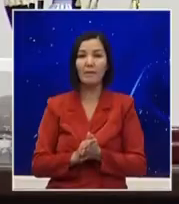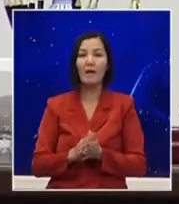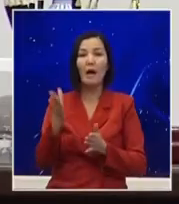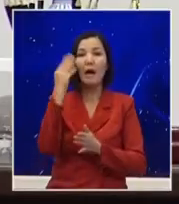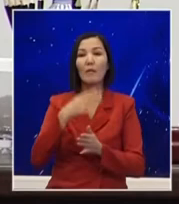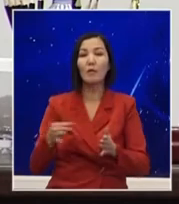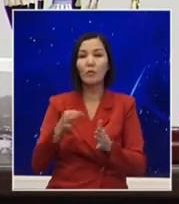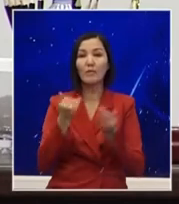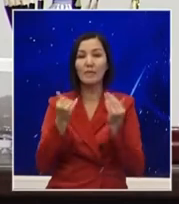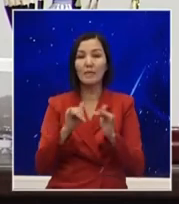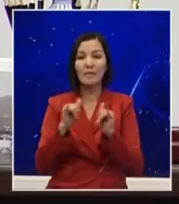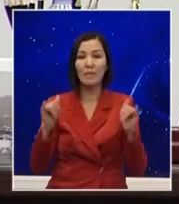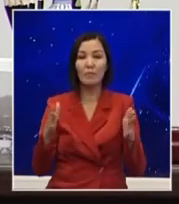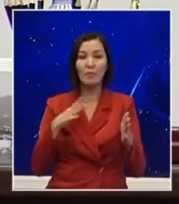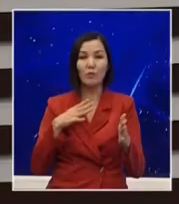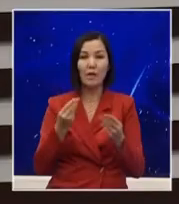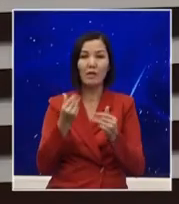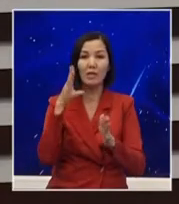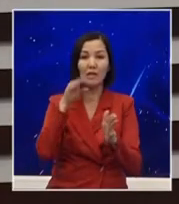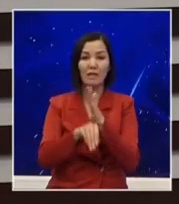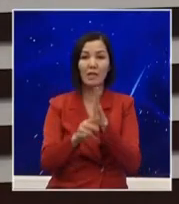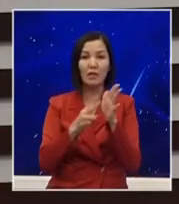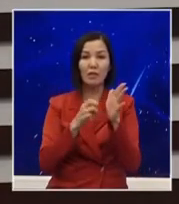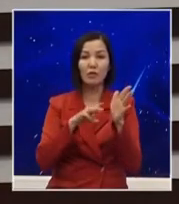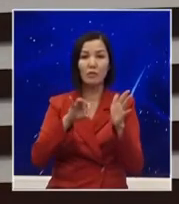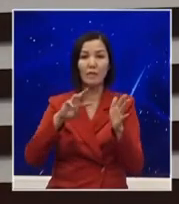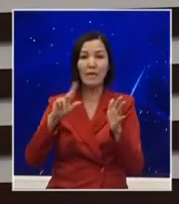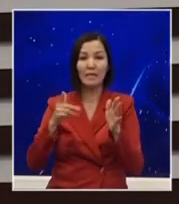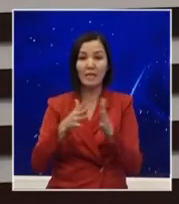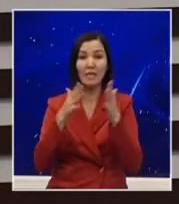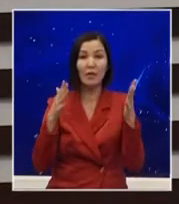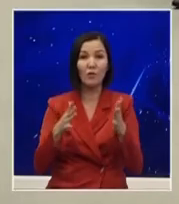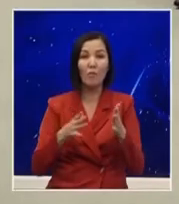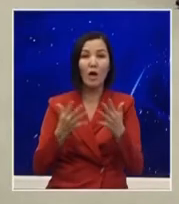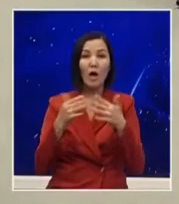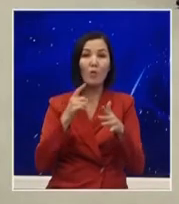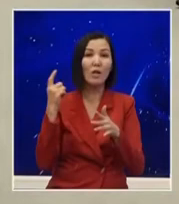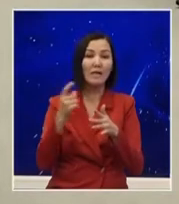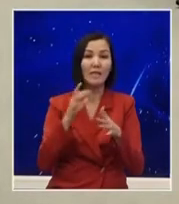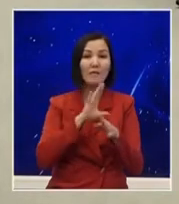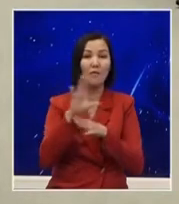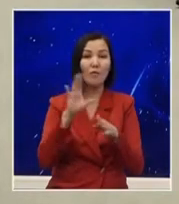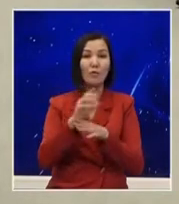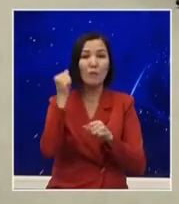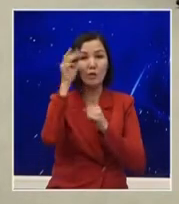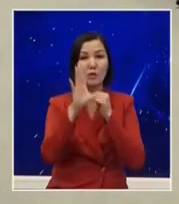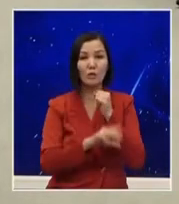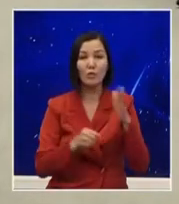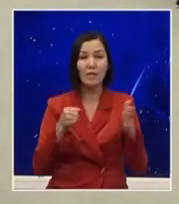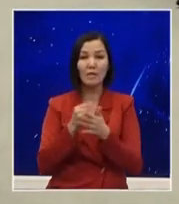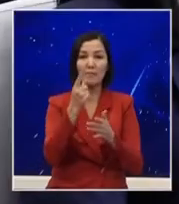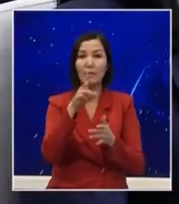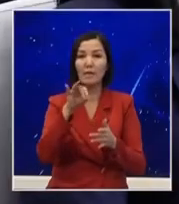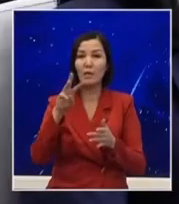жолында. Қазірдің өзінде өңірге тартылған инвестиция 700 миллиардтан асты. Ал ауыл шаруашылығында өнім жыл соңына дейін 1